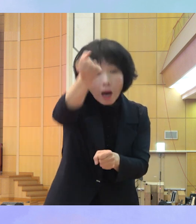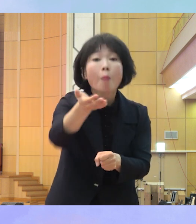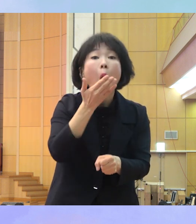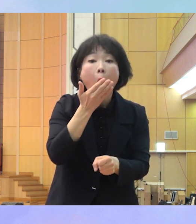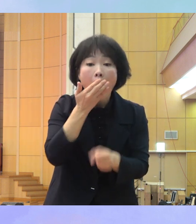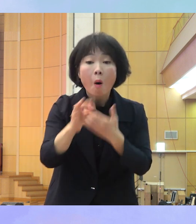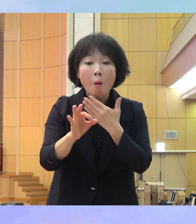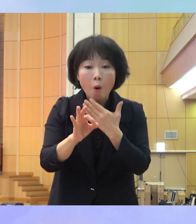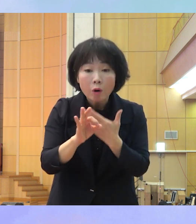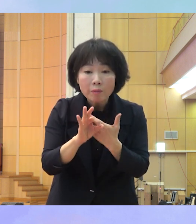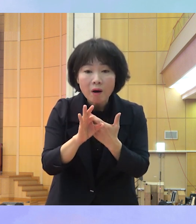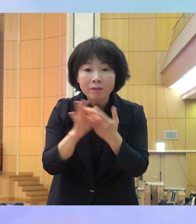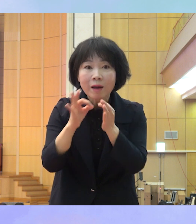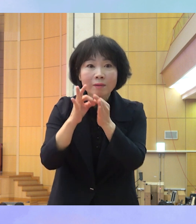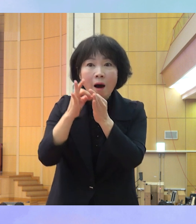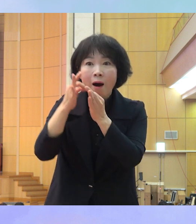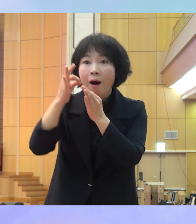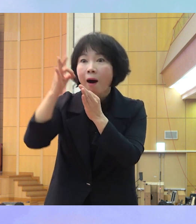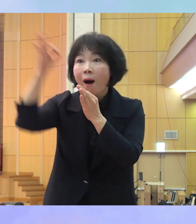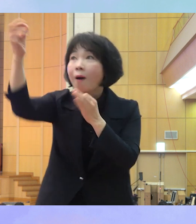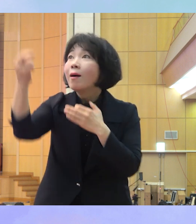뭐하리라? 영생하리라.